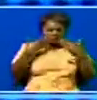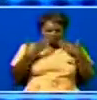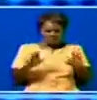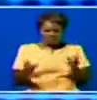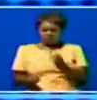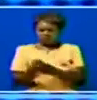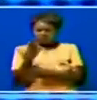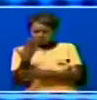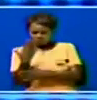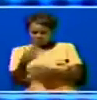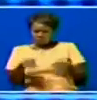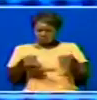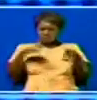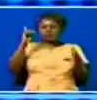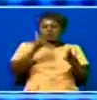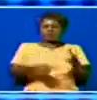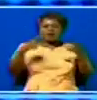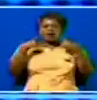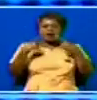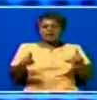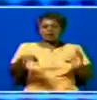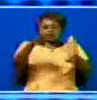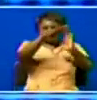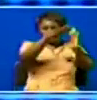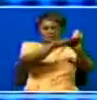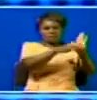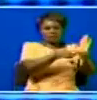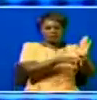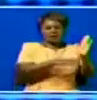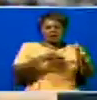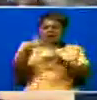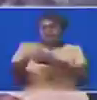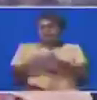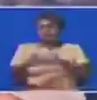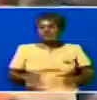buniwa na kinachosubiriwa ni kutangaza ratiba itakayofuatwa.